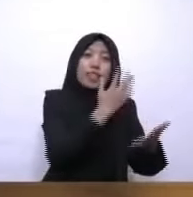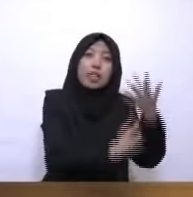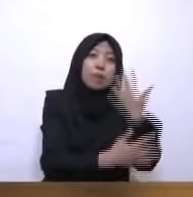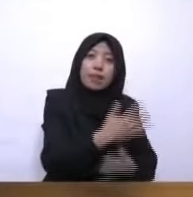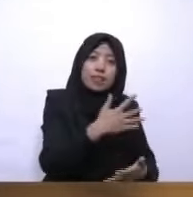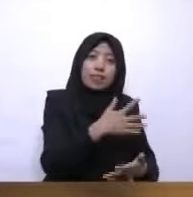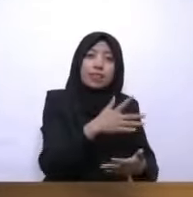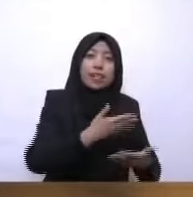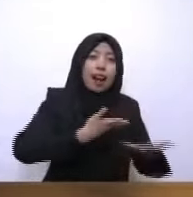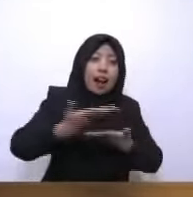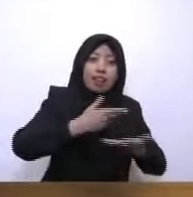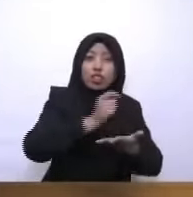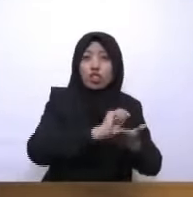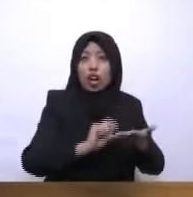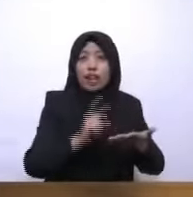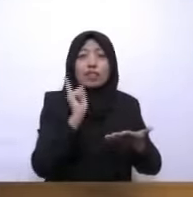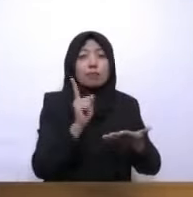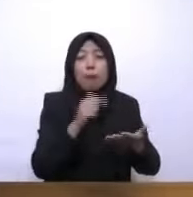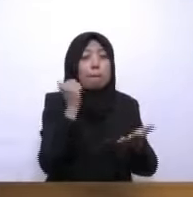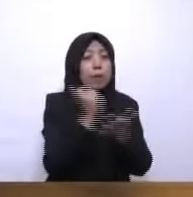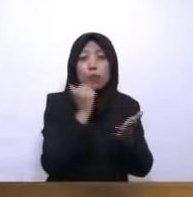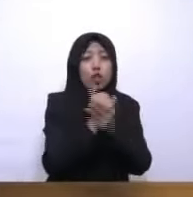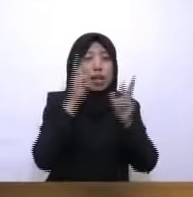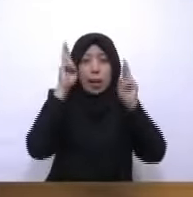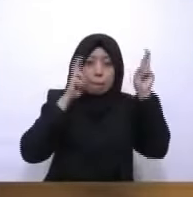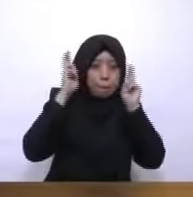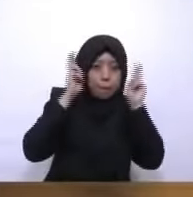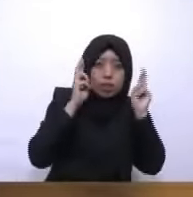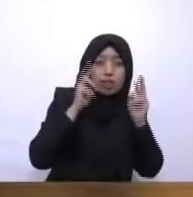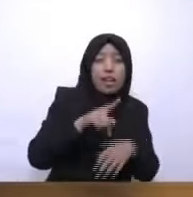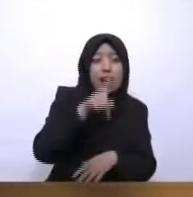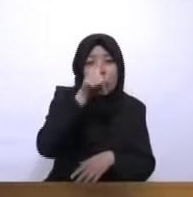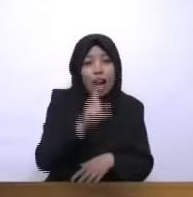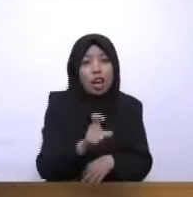di semua sekolah. Karena itu akan sangat repot, jadi perlu ada semacam